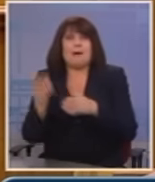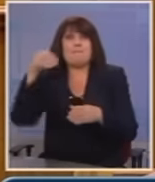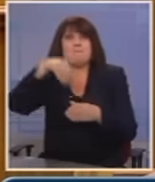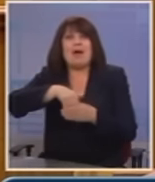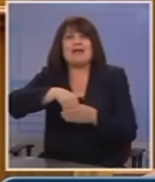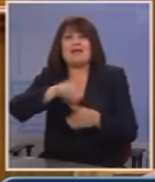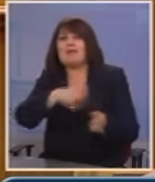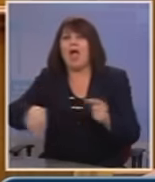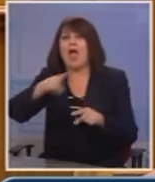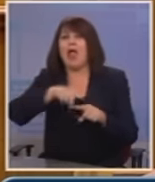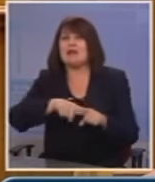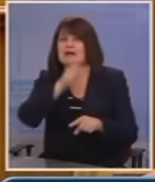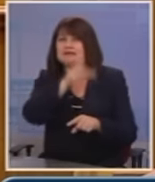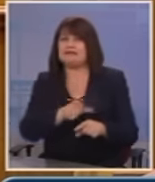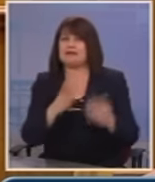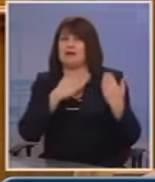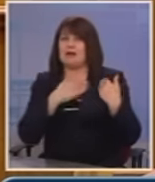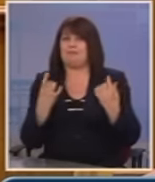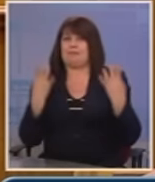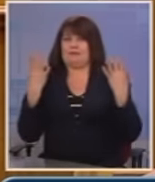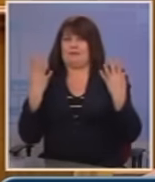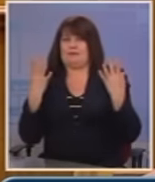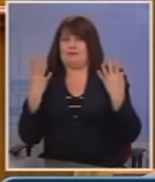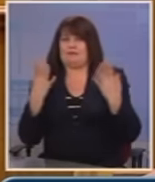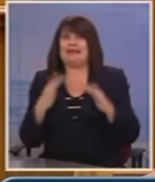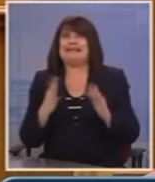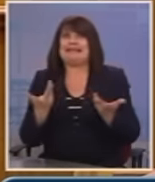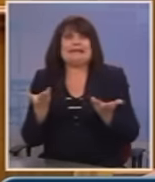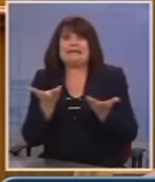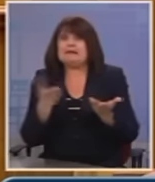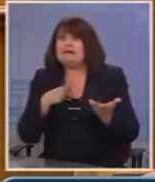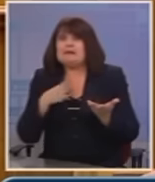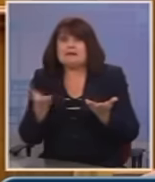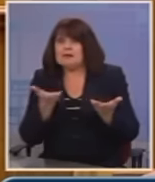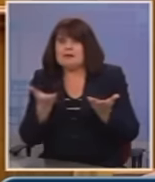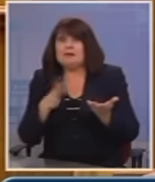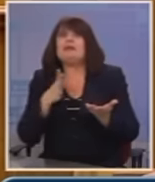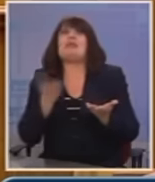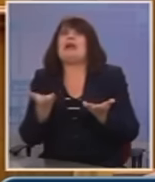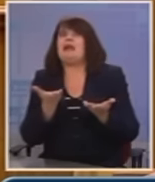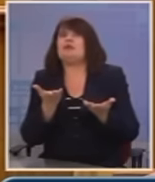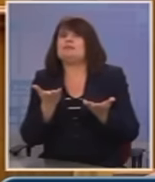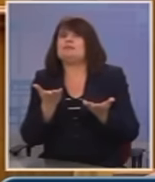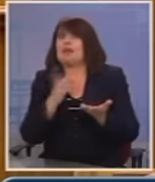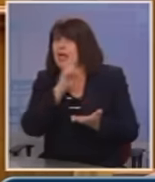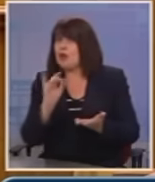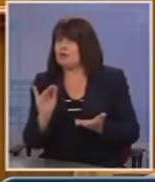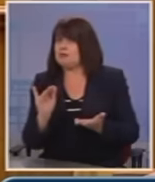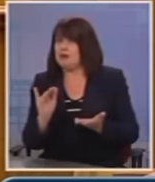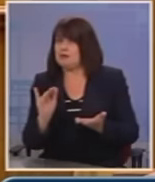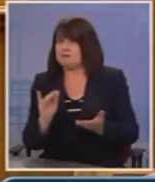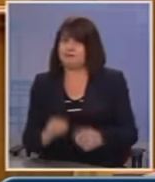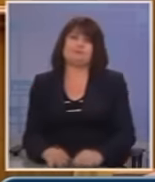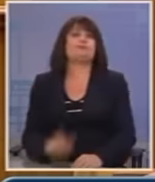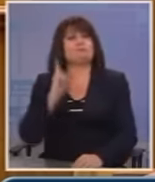τους Έλληνες πολίτες σε ερωτήματα για το τι θέλουν ή τι δεν θέλουν.